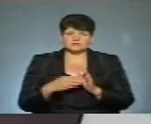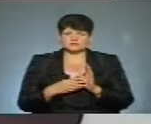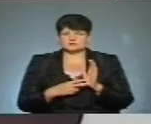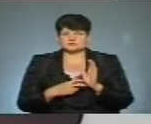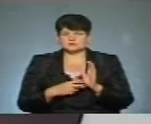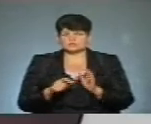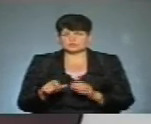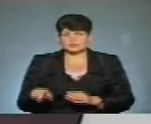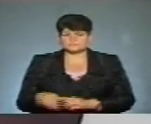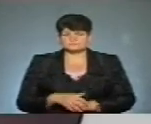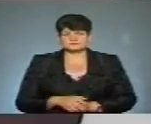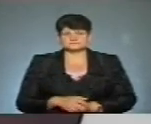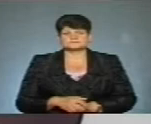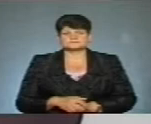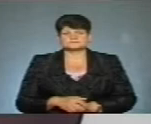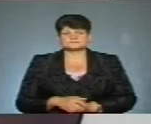700 людей.